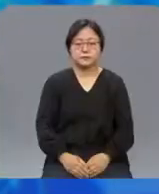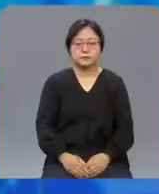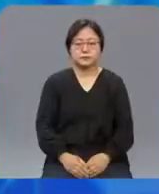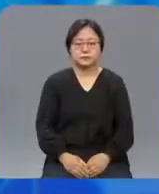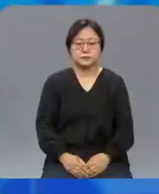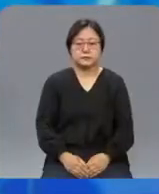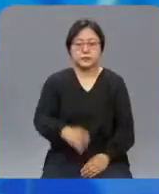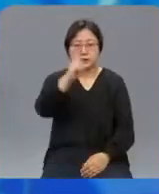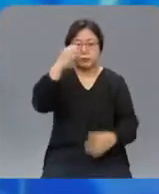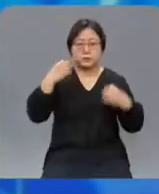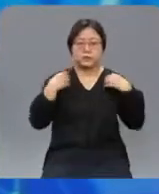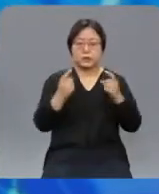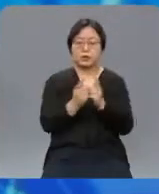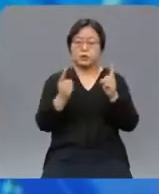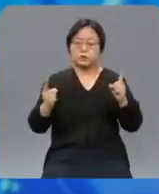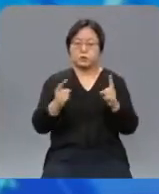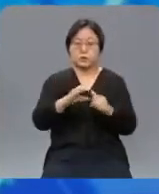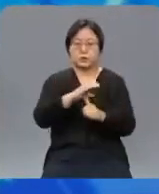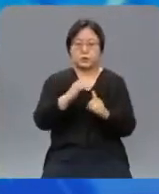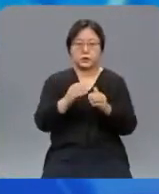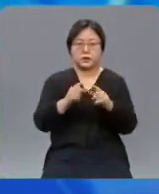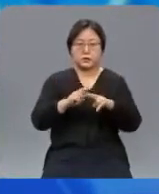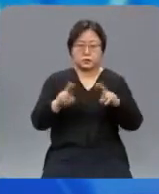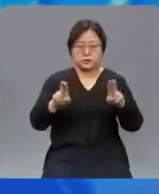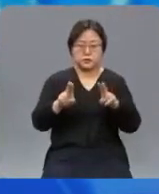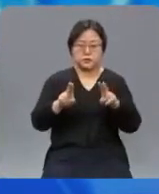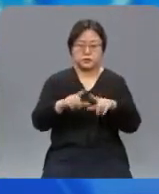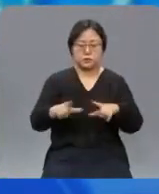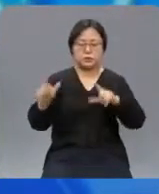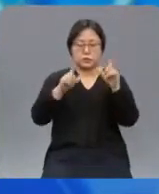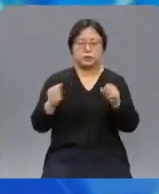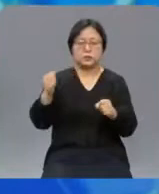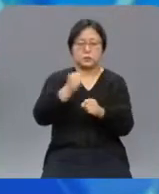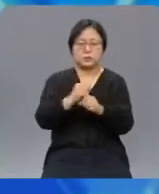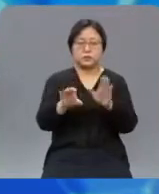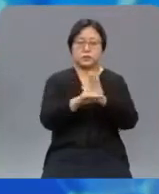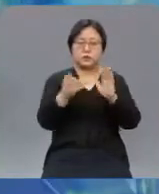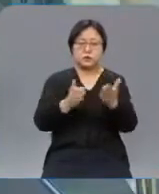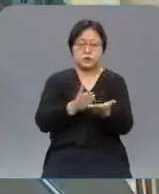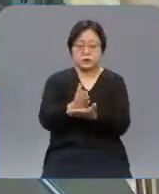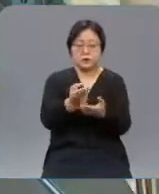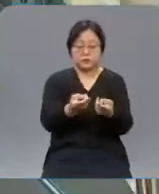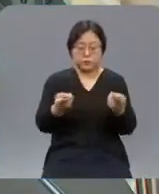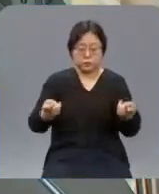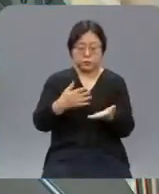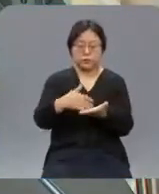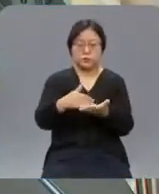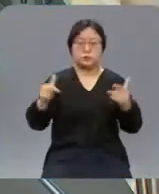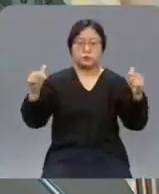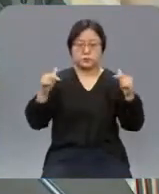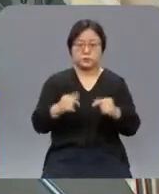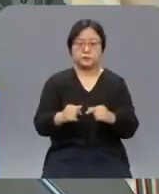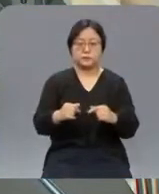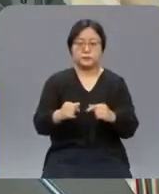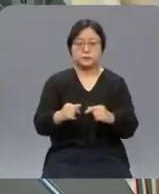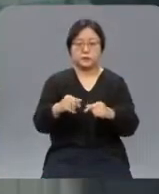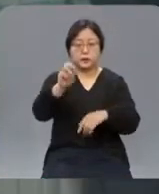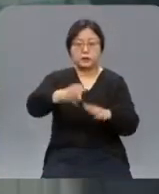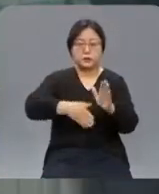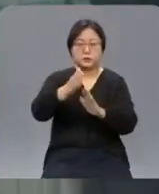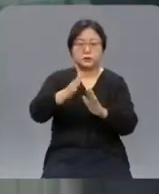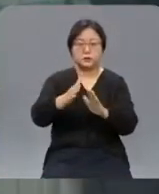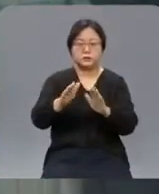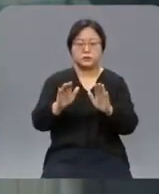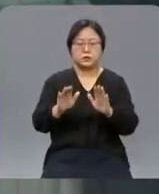전소 문제를 피로 되서 빛가람 소규모 관료 된걸 놀이터와 심 털을 혁신도시 의 정주여건 개선에 보신 곧고 대조선 하고 힘쓰겠습니다 청년